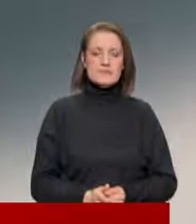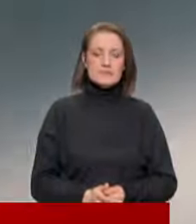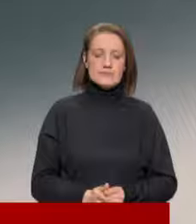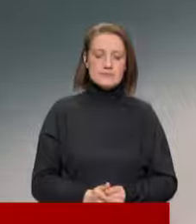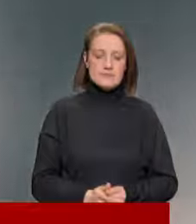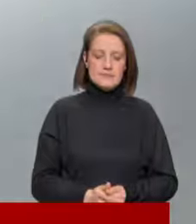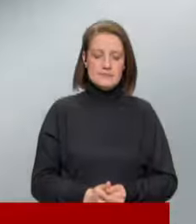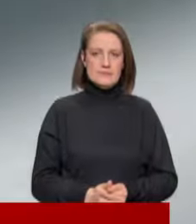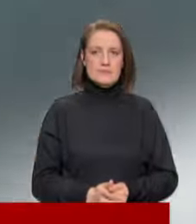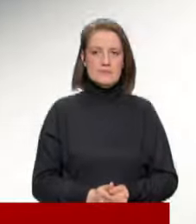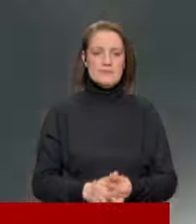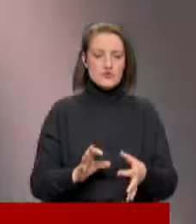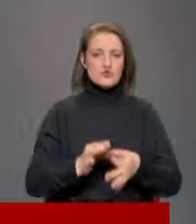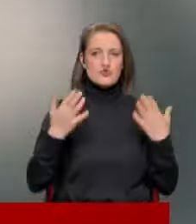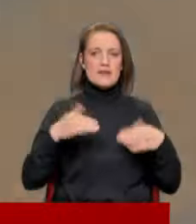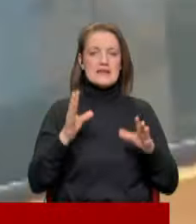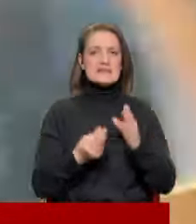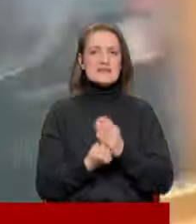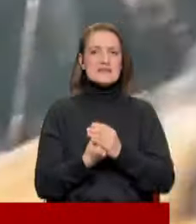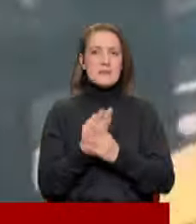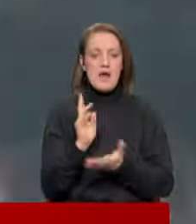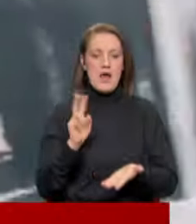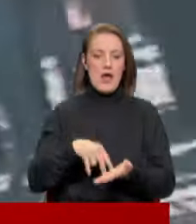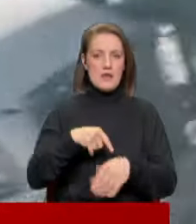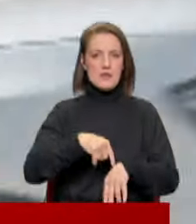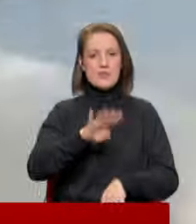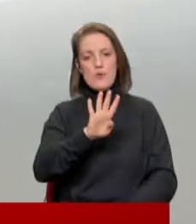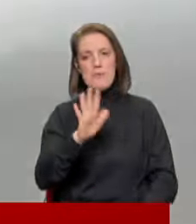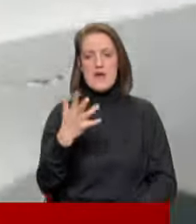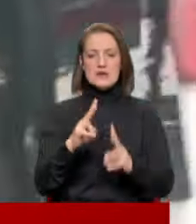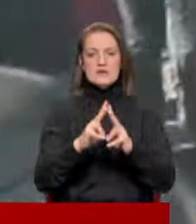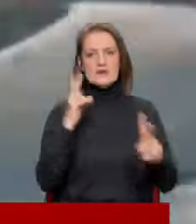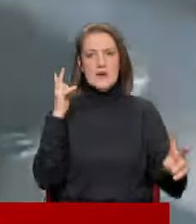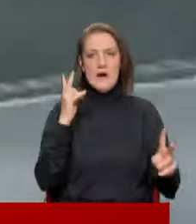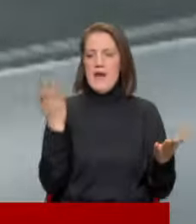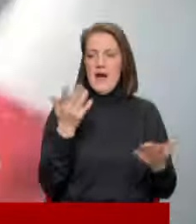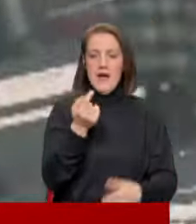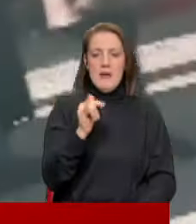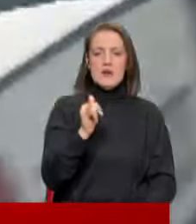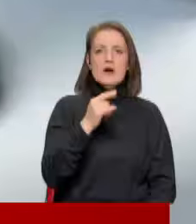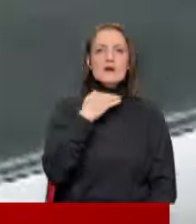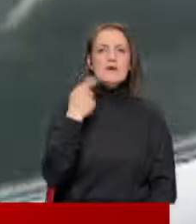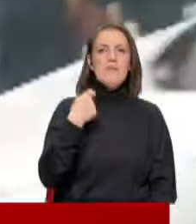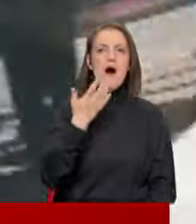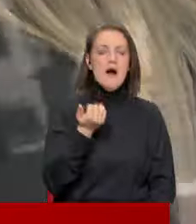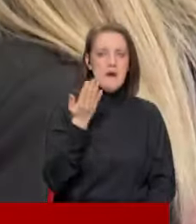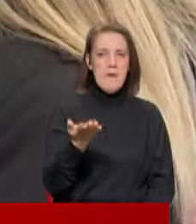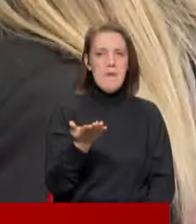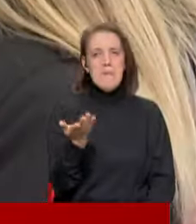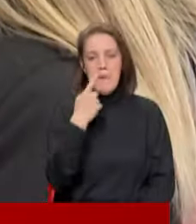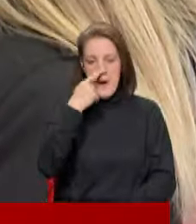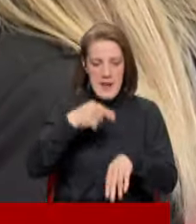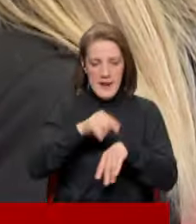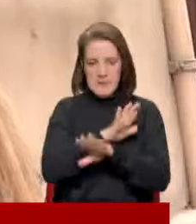bitmez çözüm değil ki o sabah kalkacak 4te beşte kuyruğa girecek Neymiş yarım kilo kıyma alacakmış bilmem ne Yani